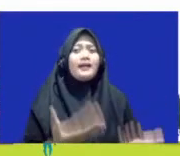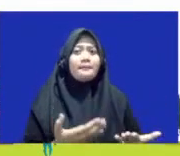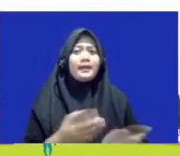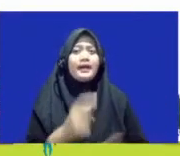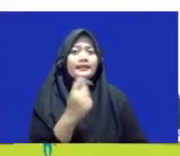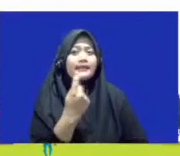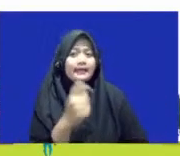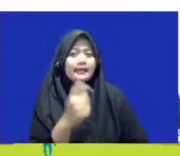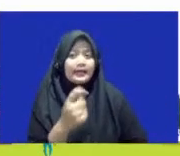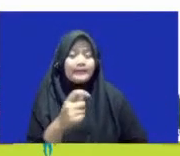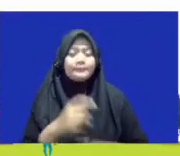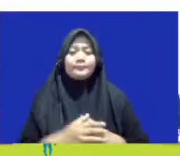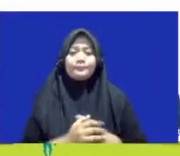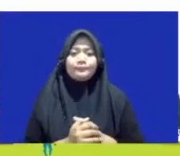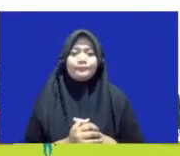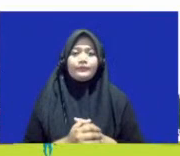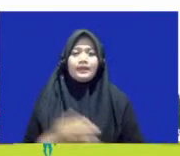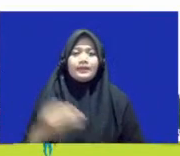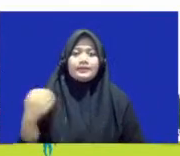yang ada di